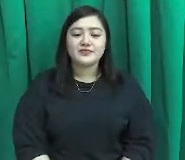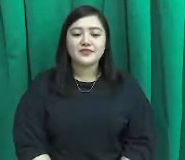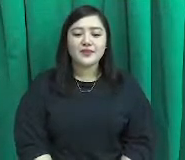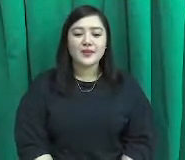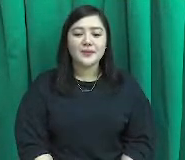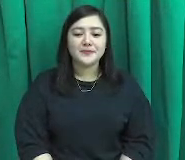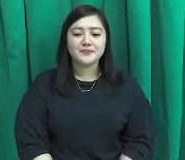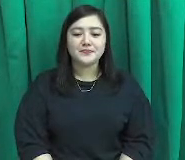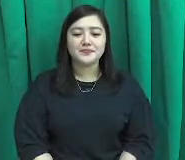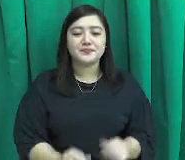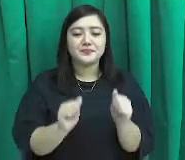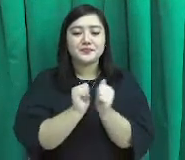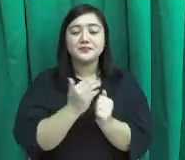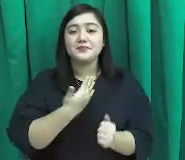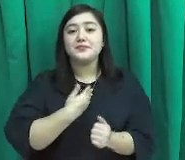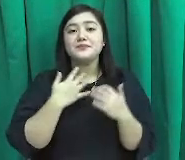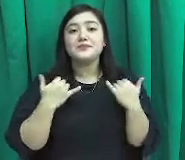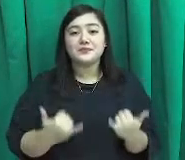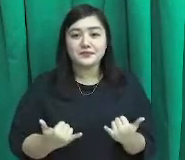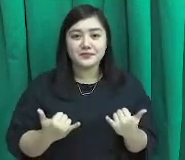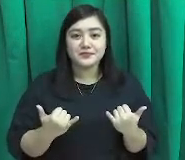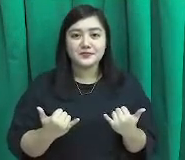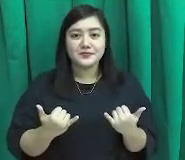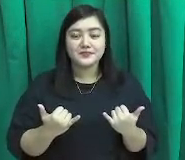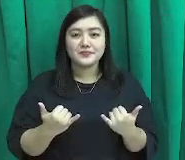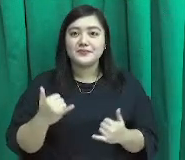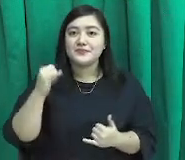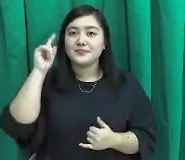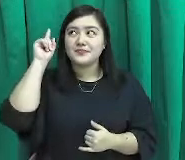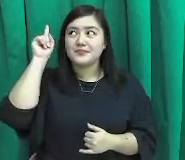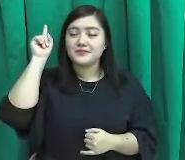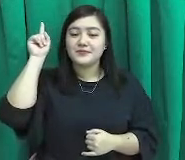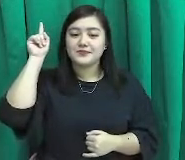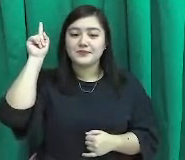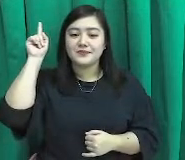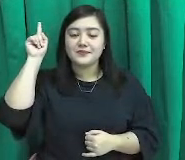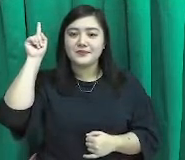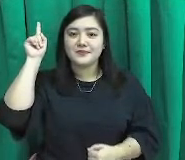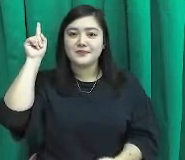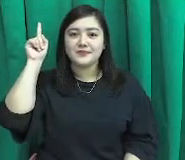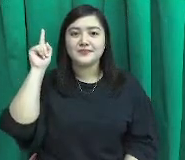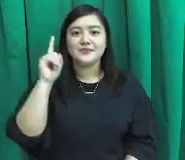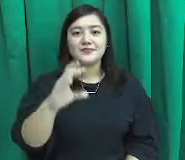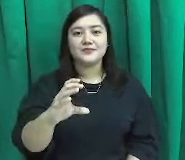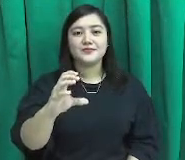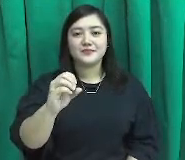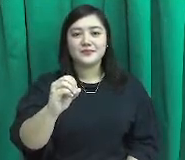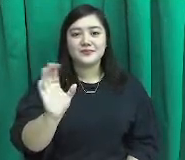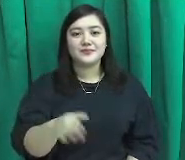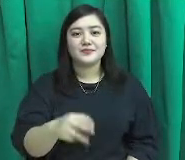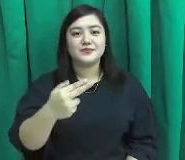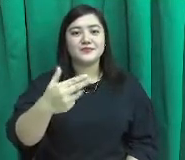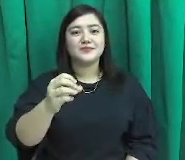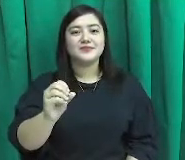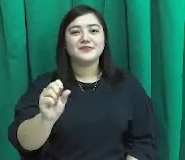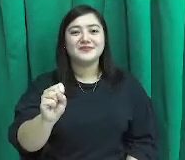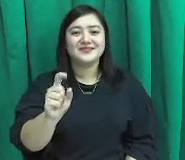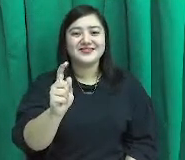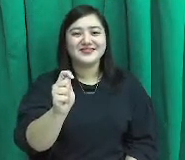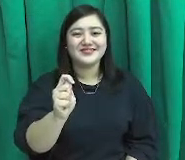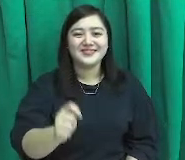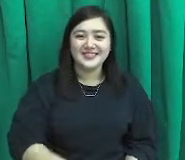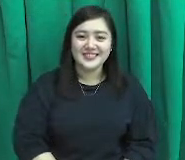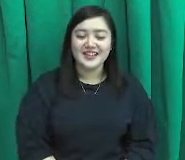kasama pa rin po ako dito. Kasama ko po ang aking mga kasamang co-host. Kasama ko dito ang mga kasamang co-host. Yeah, basta magkakasama